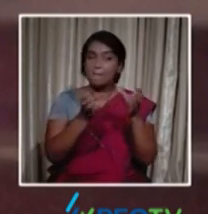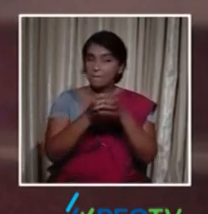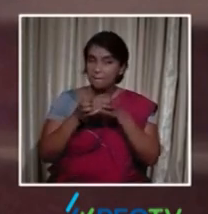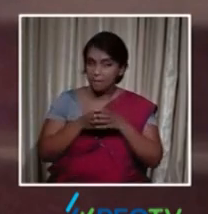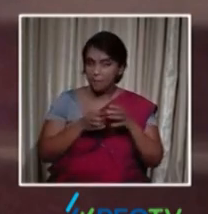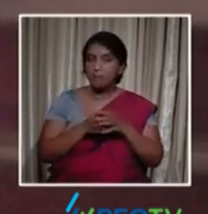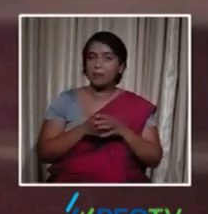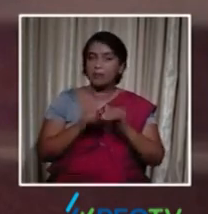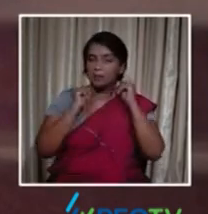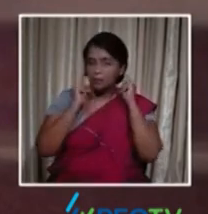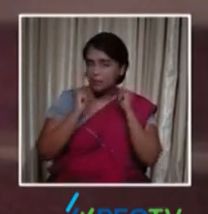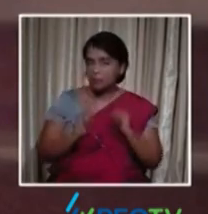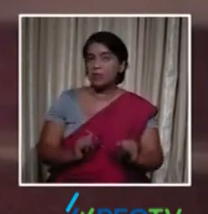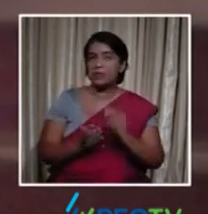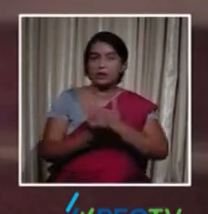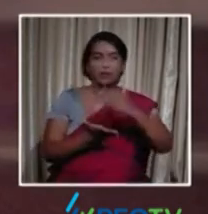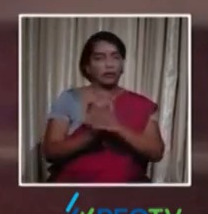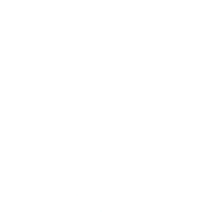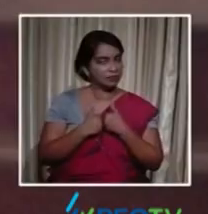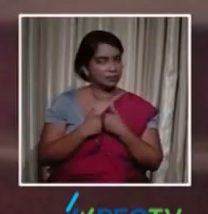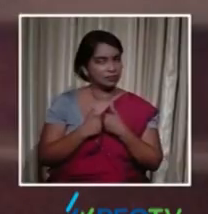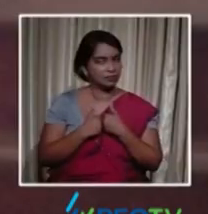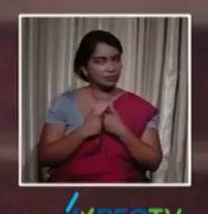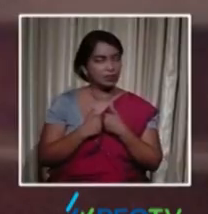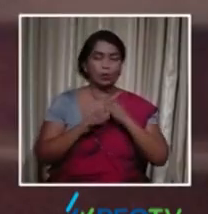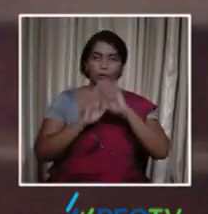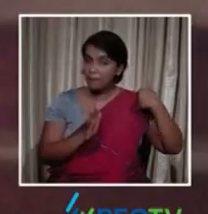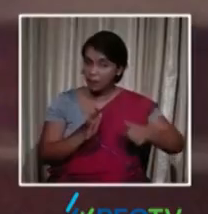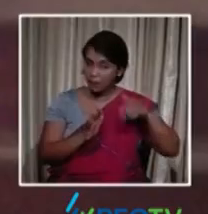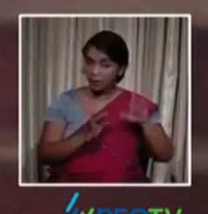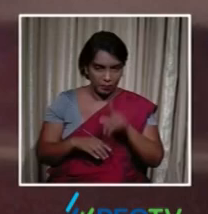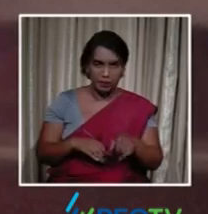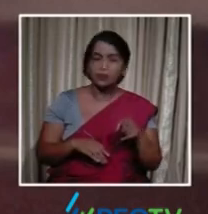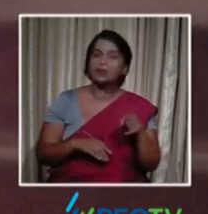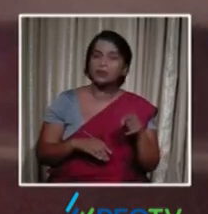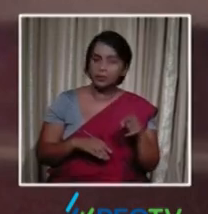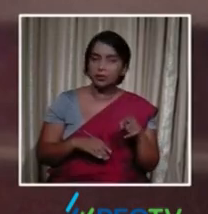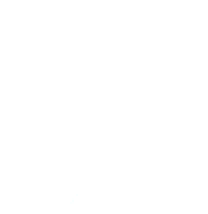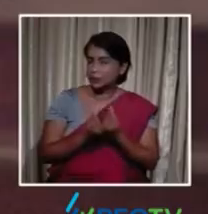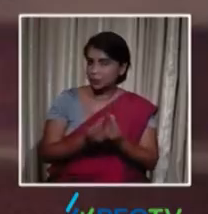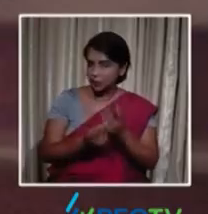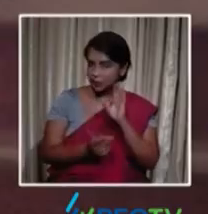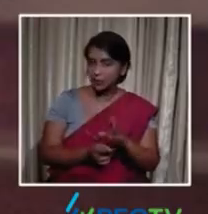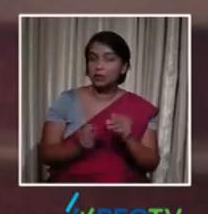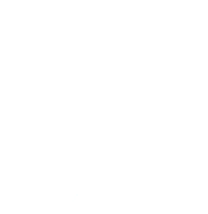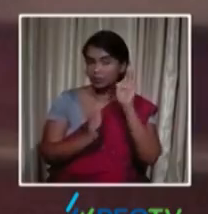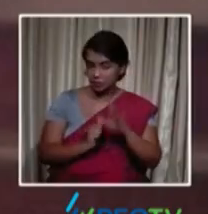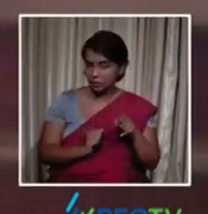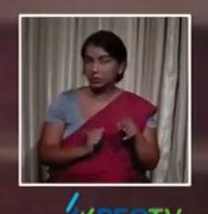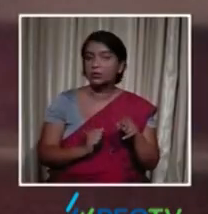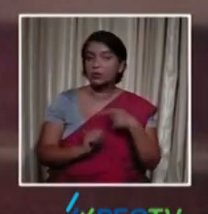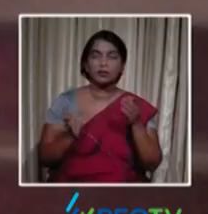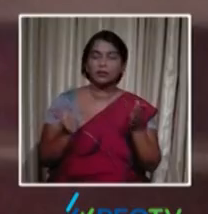මේ ජරාජීර්ණ බෙදීම් වලින් තොරව අපි එකට එකතු වුණා. සිළු දනාගෙම මූලික ප්‍රමුඛතම අප්‍රමාදම කාර්යය වීත්තේ